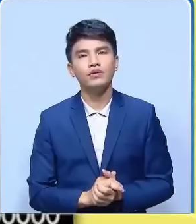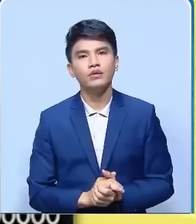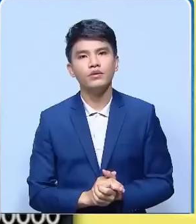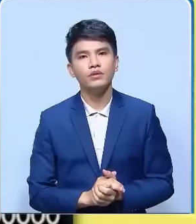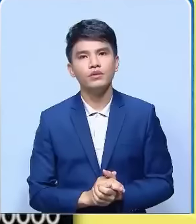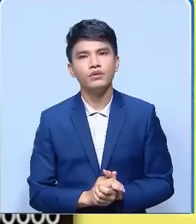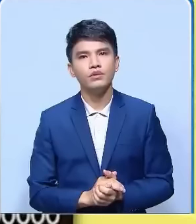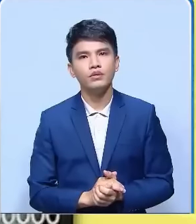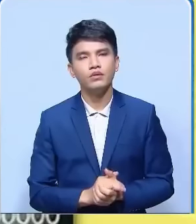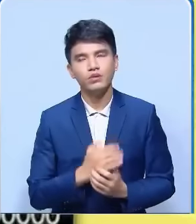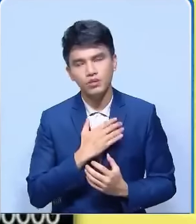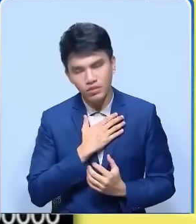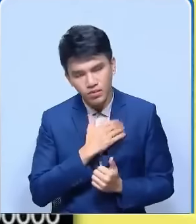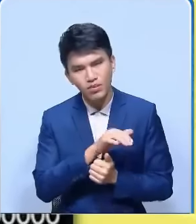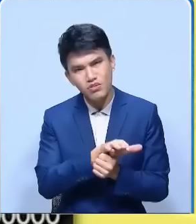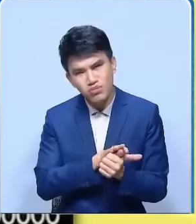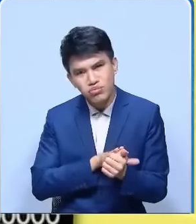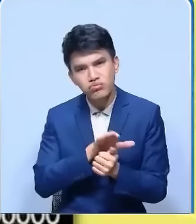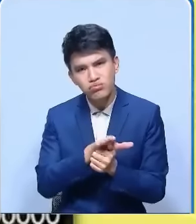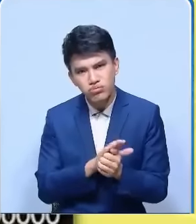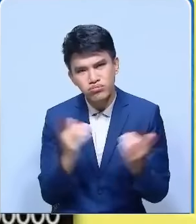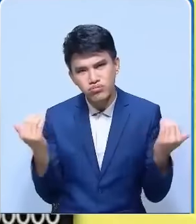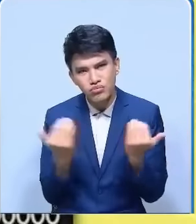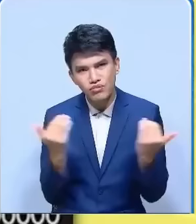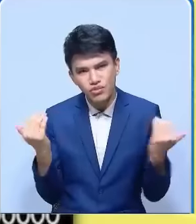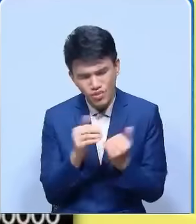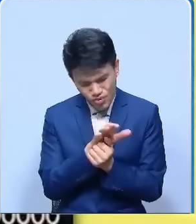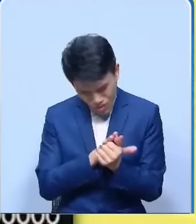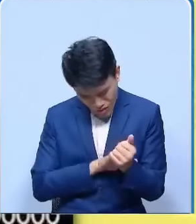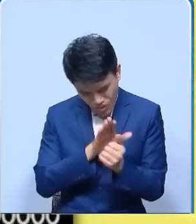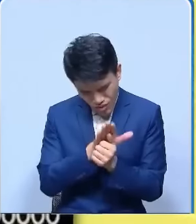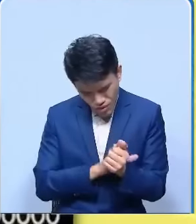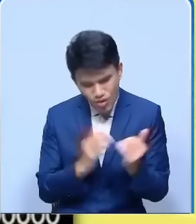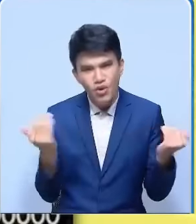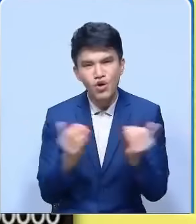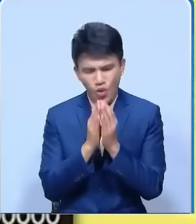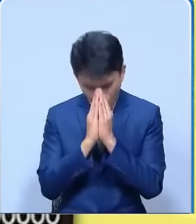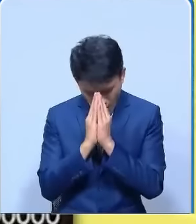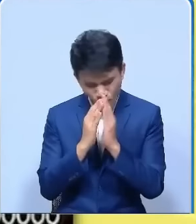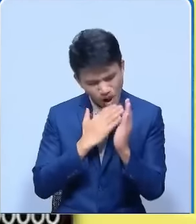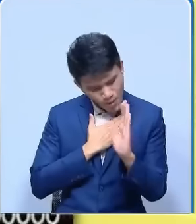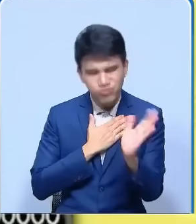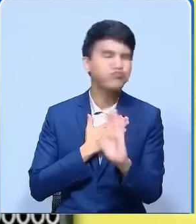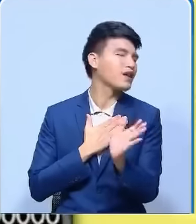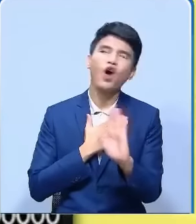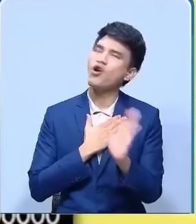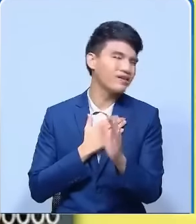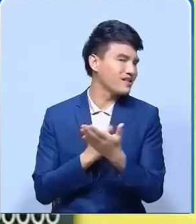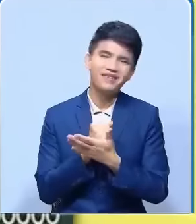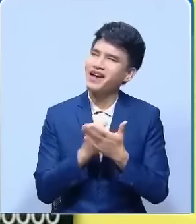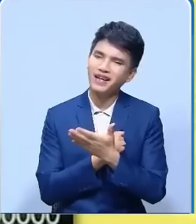งสารอยู ่นะไม่เอา ไม่มีใครดูด้วย ไม่ต้องมาไหว้ผมหรอกผมไม่ขอไม่ต้องขอเรื่องยาเนี่ยไม่ต้องมา